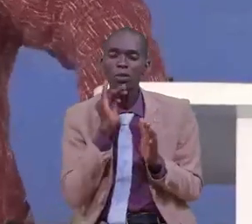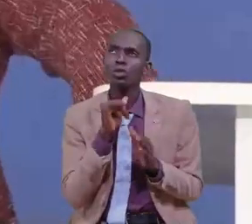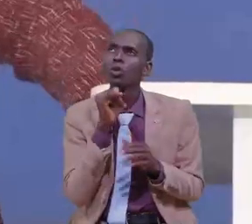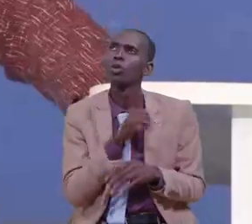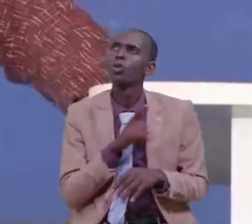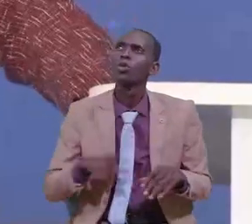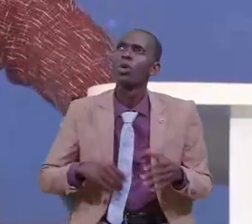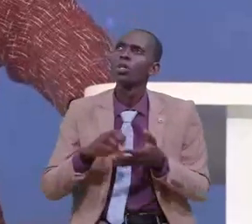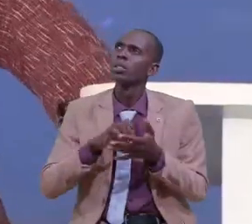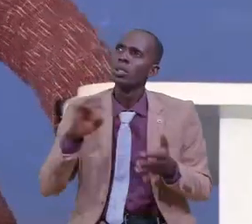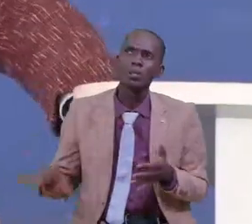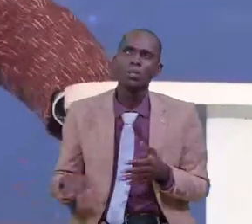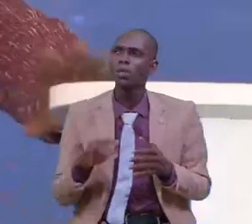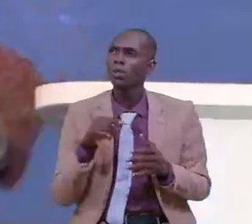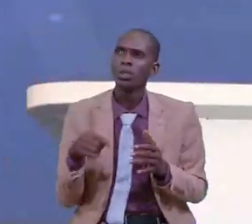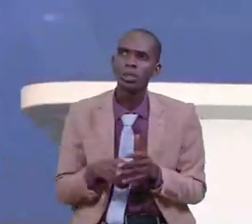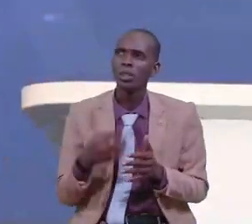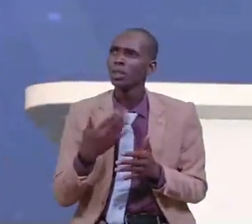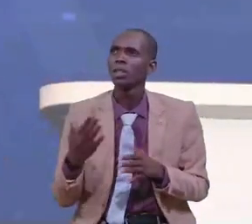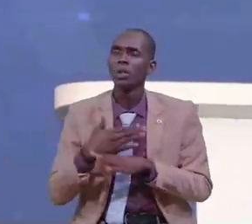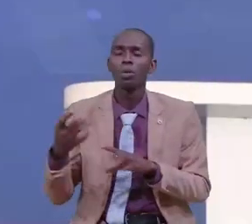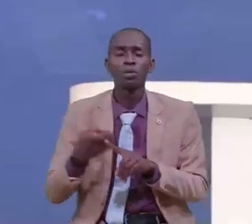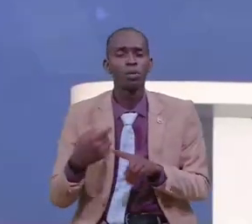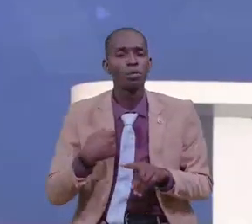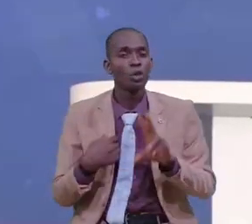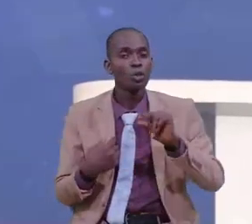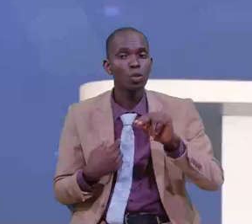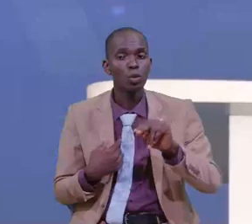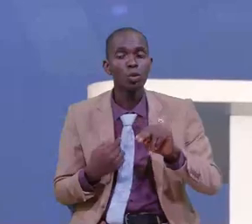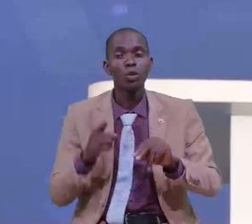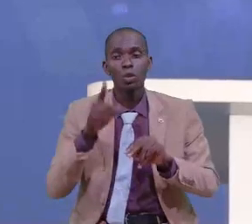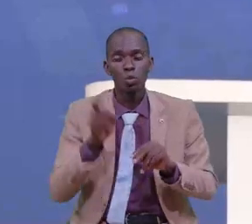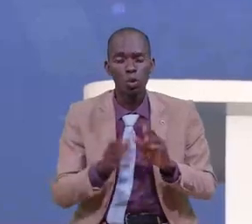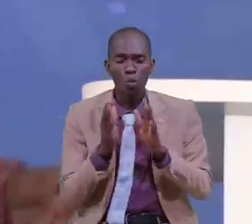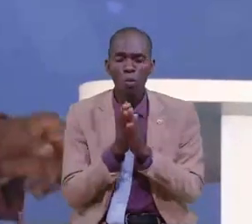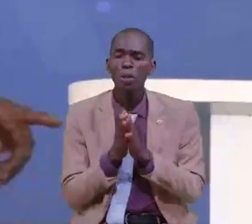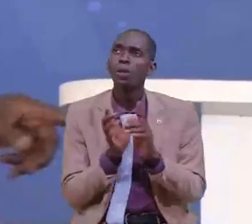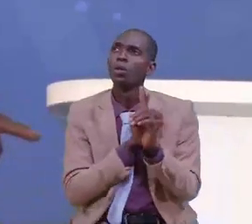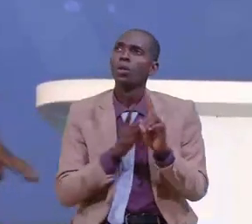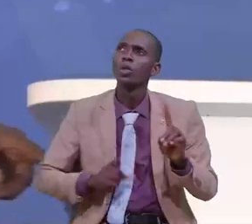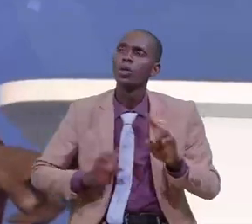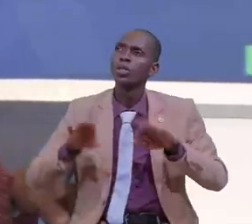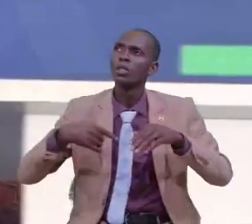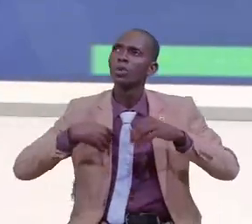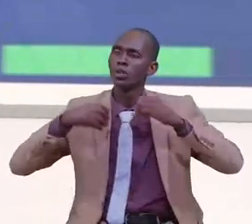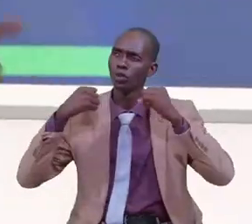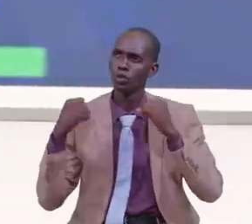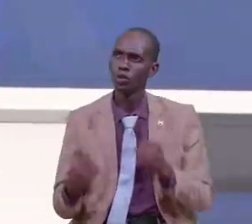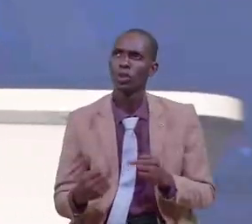Seigneur, ôte ces choses. Non, la prière fortifie